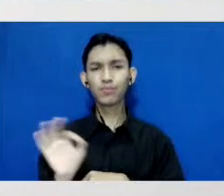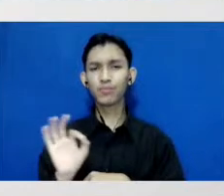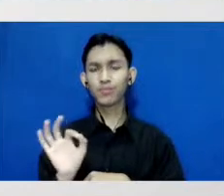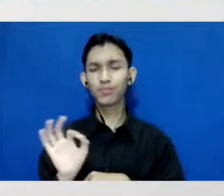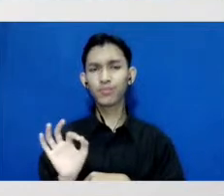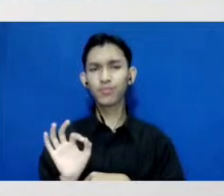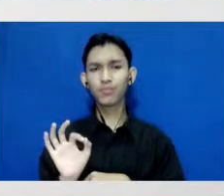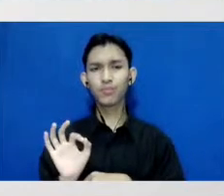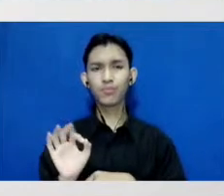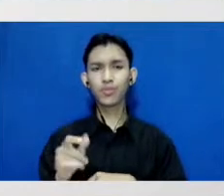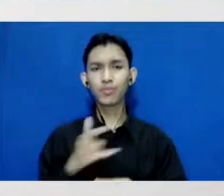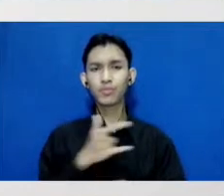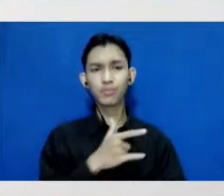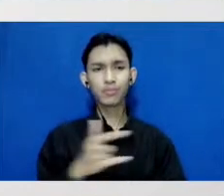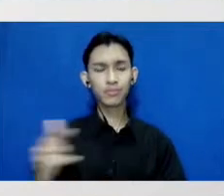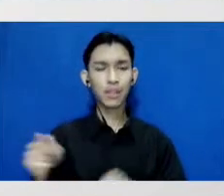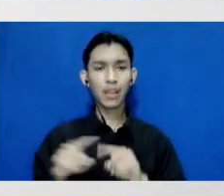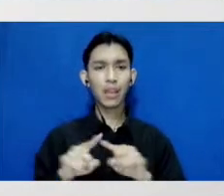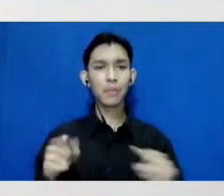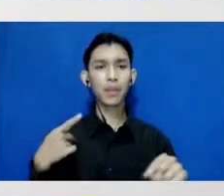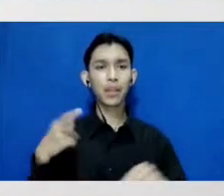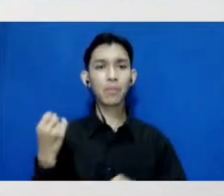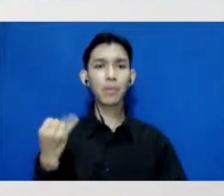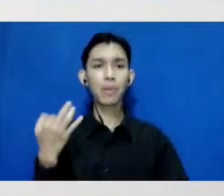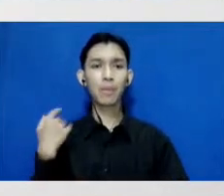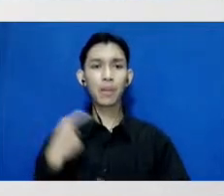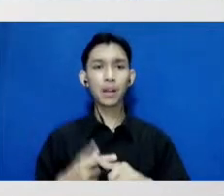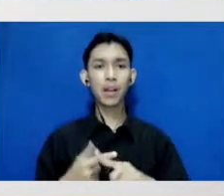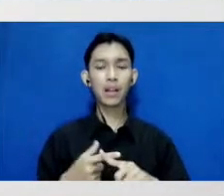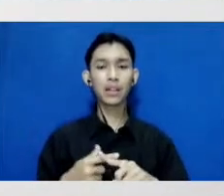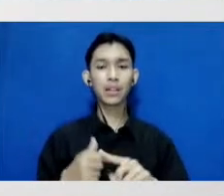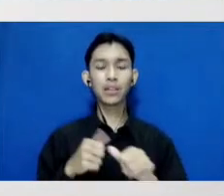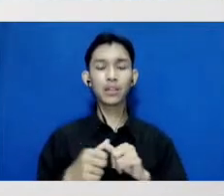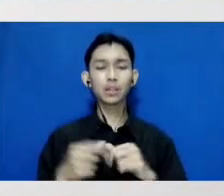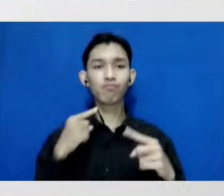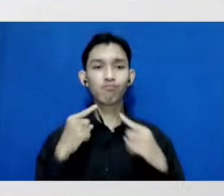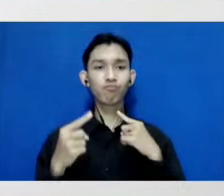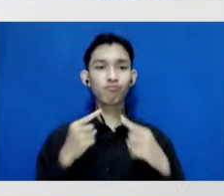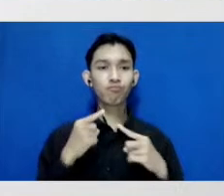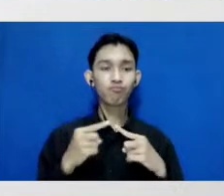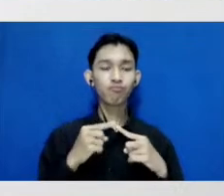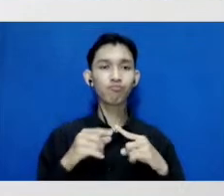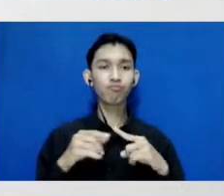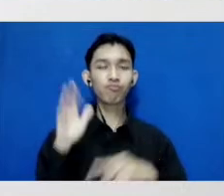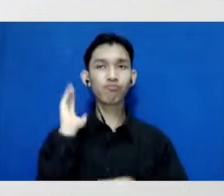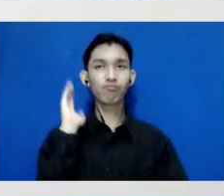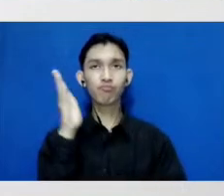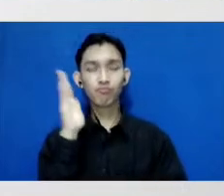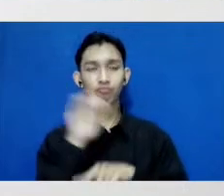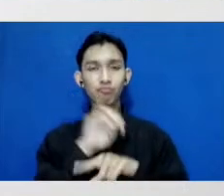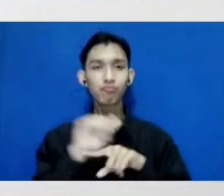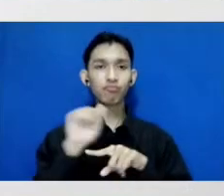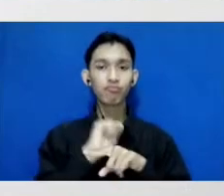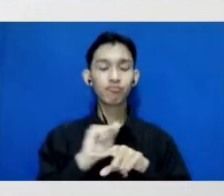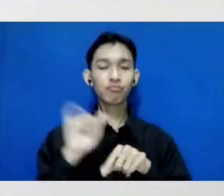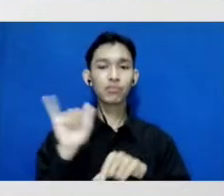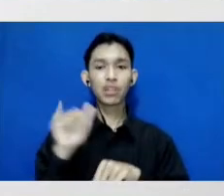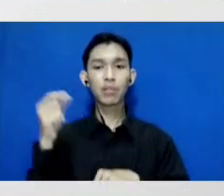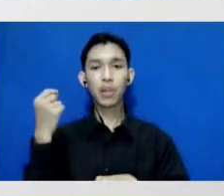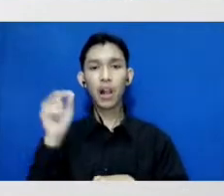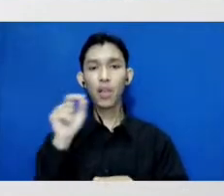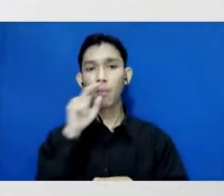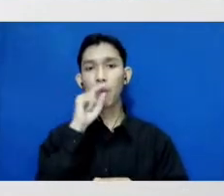belum terlalu intens, dan tapi kita beberapa kali mengadakan dialog webinar dan training dengan kantornya Pak